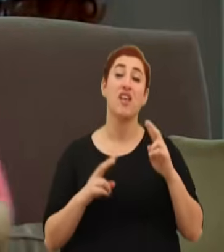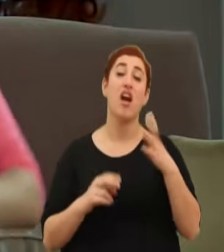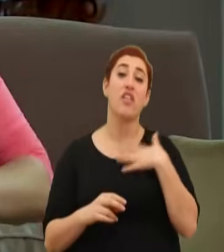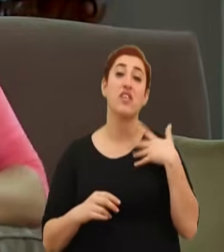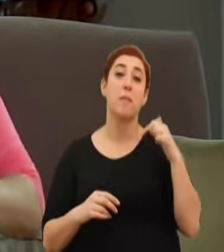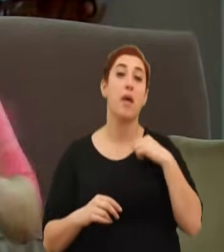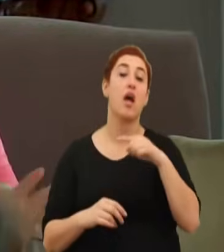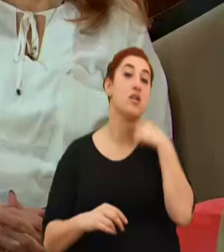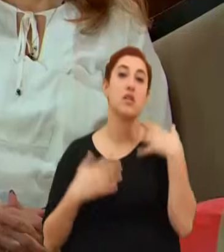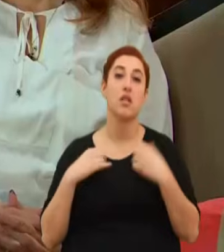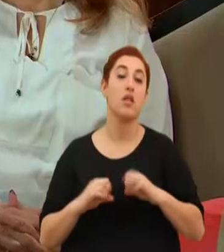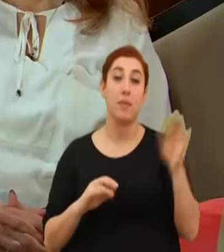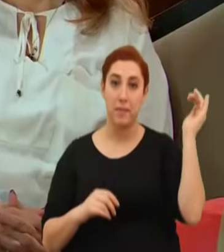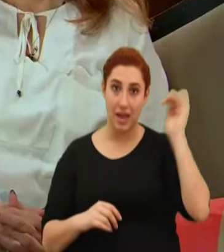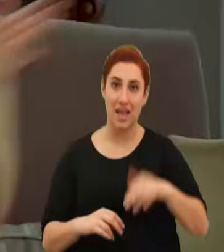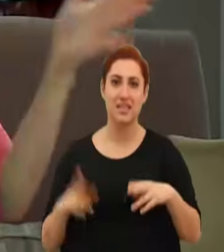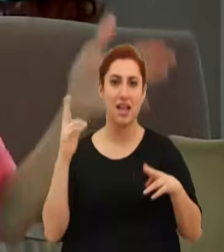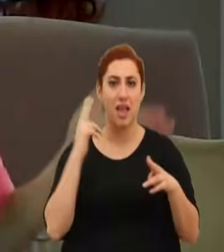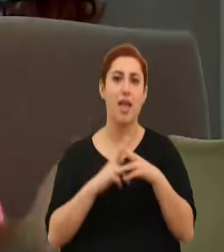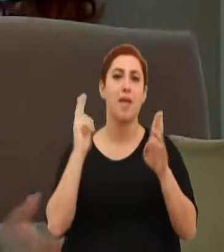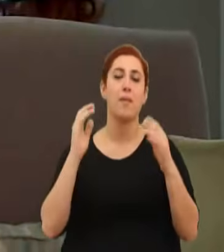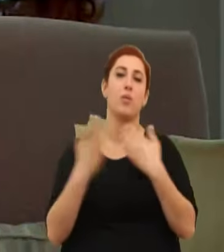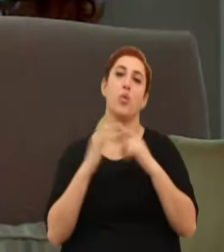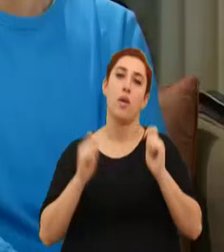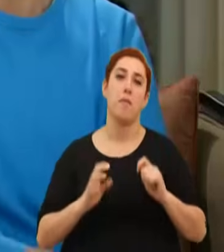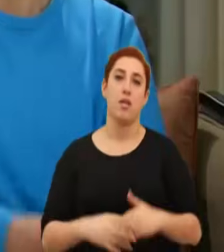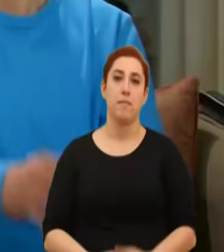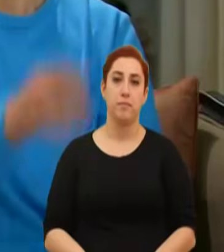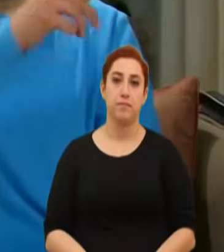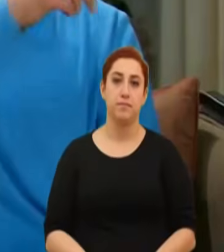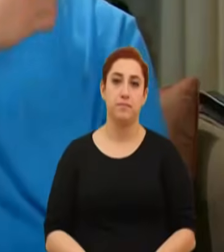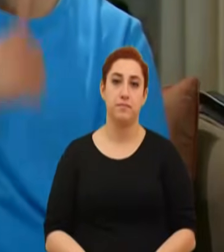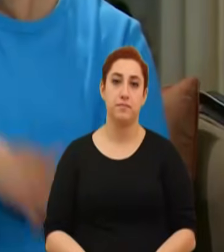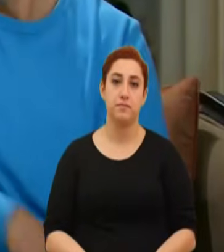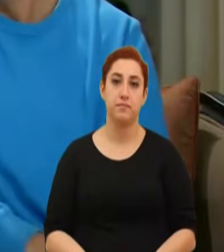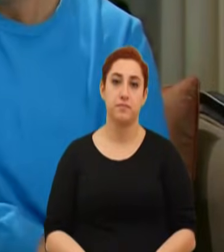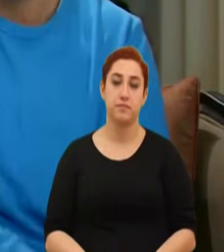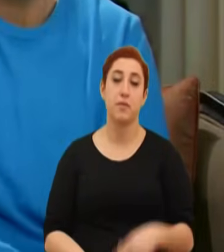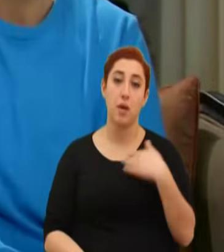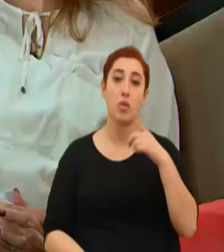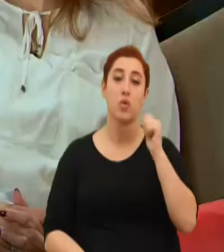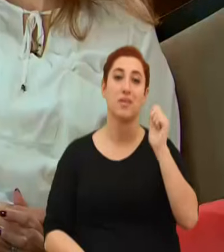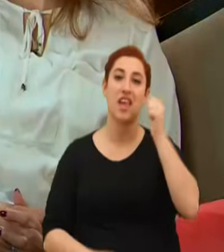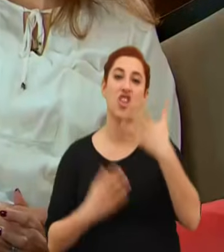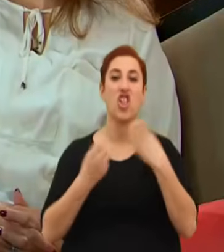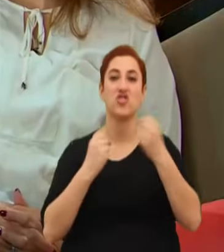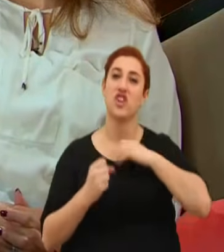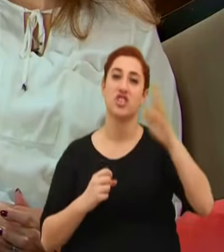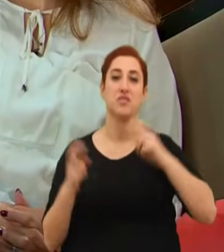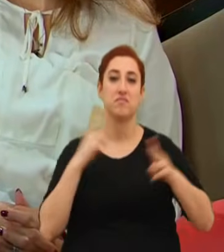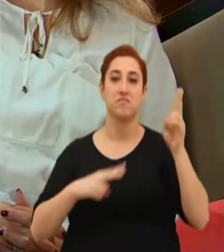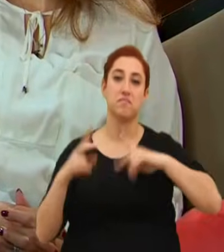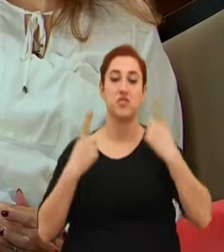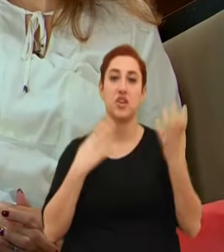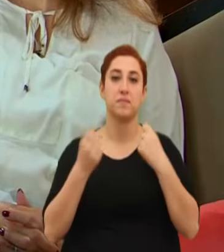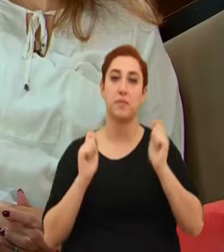anneşkocuğum. Yani ben katiyen dayanamam. Gelsinler şak diye düğünü yapalım. Ben de o zaman yarın alışverişe çıkayım da üstüme